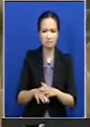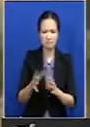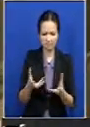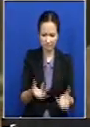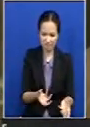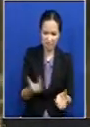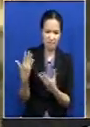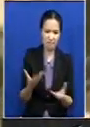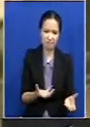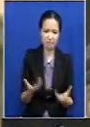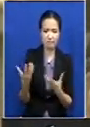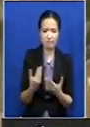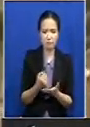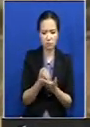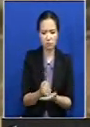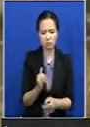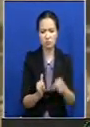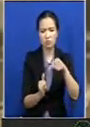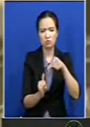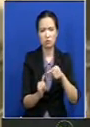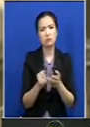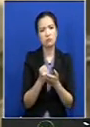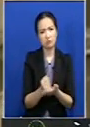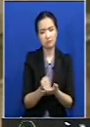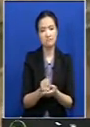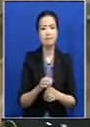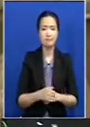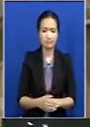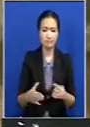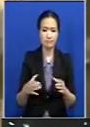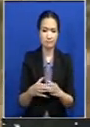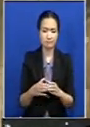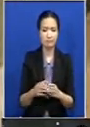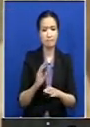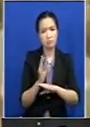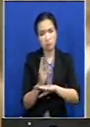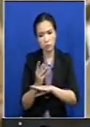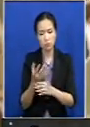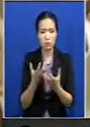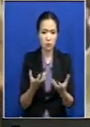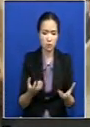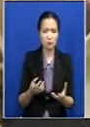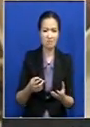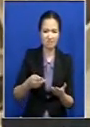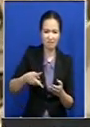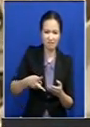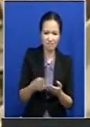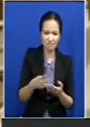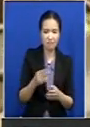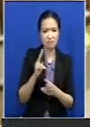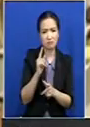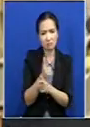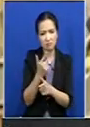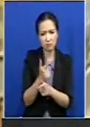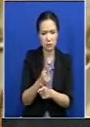พานเพื่อที่จะช่วยเหลือผู้คนที่ติดตูดอยู่ใต้ซากค่ะขณะที่ทีมกู้ภัยพร้อมกับอุปกรณ์ตัดเหล็กคอนกรีตเครื่องตรวจจับสัญญ